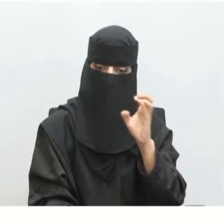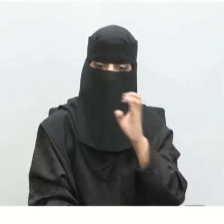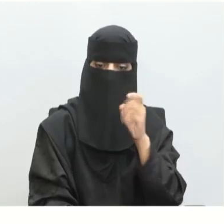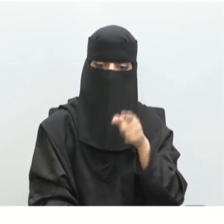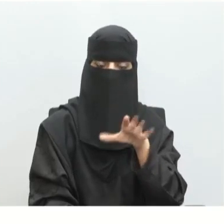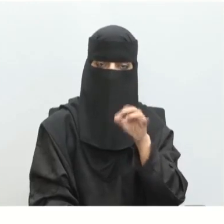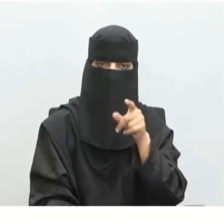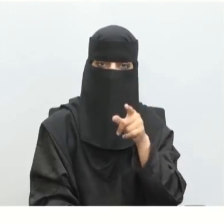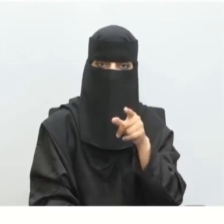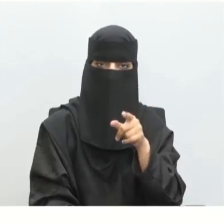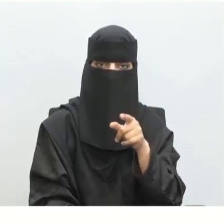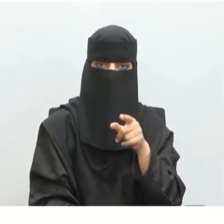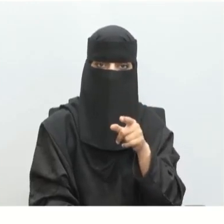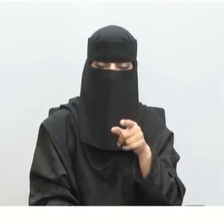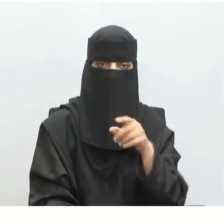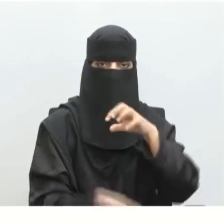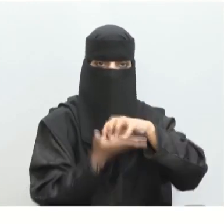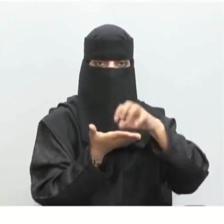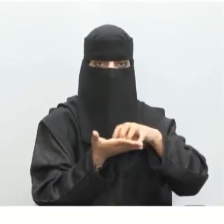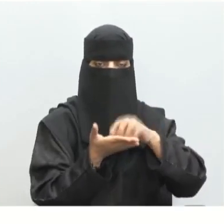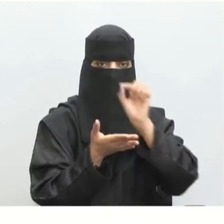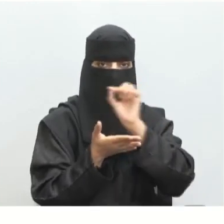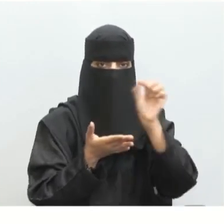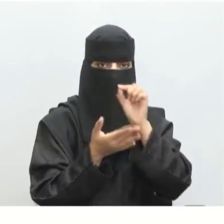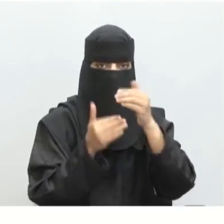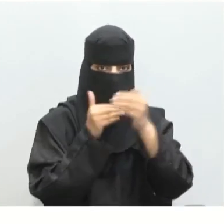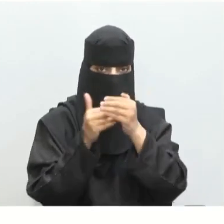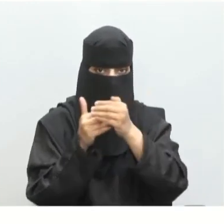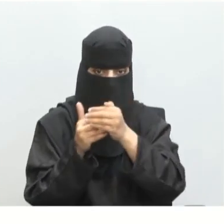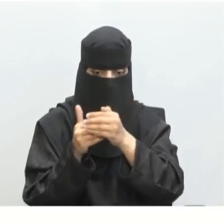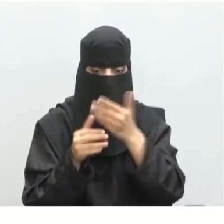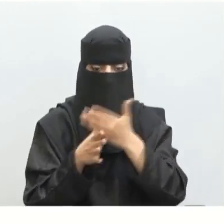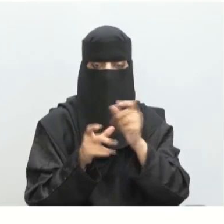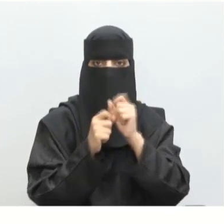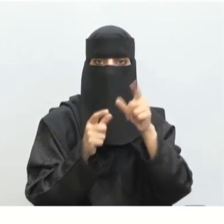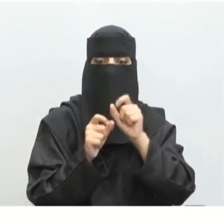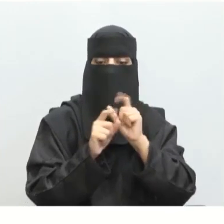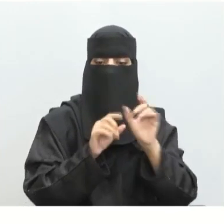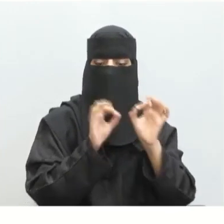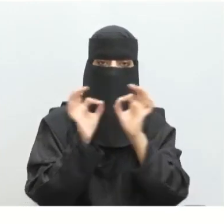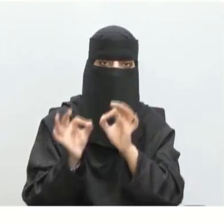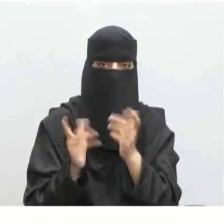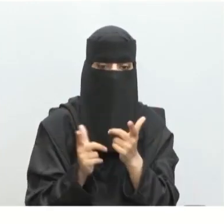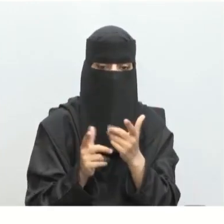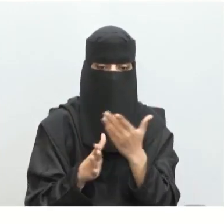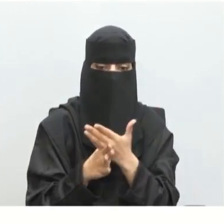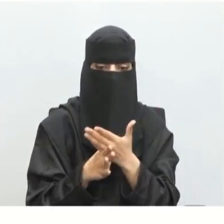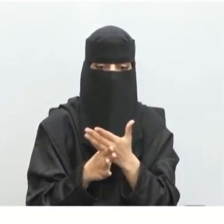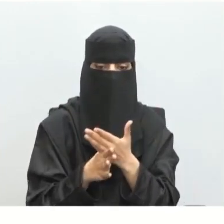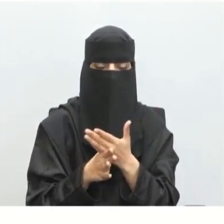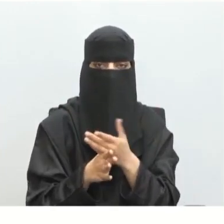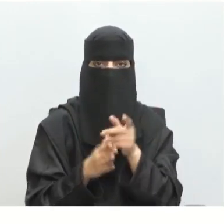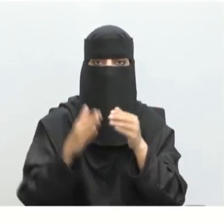اذا كانت مناطق كانت الخطوط متقاربه اذا تدل على ماذا